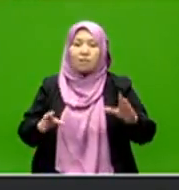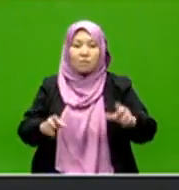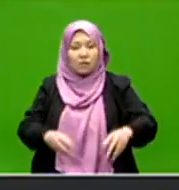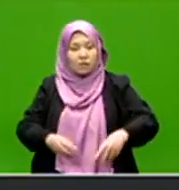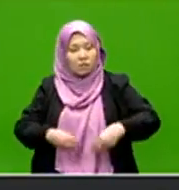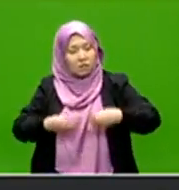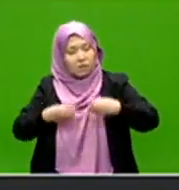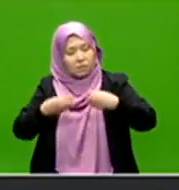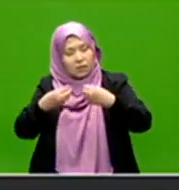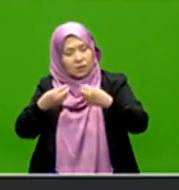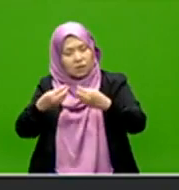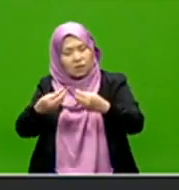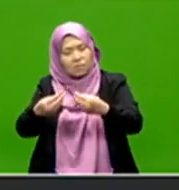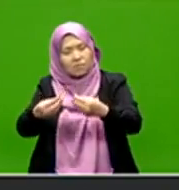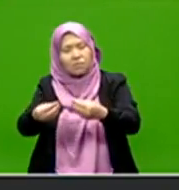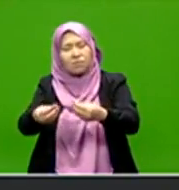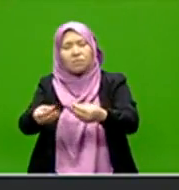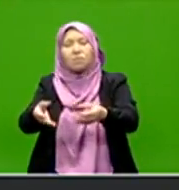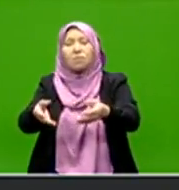فصل